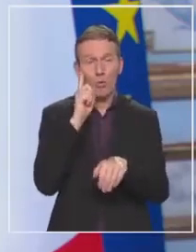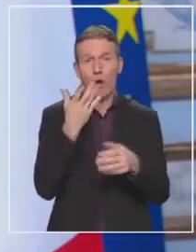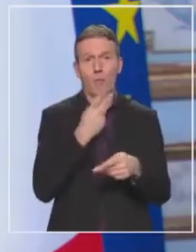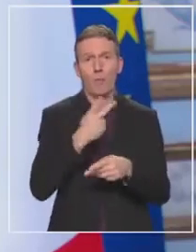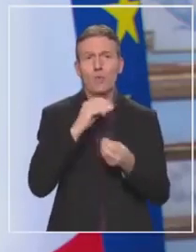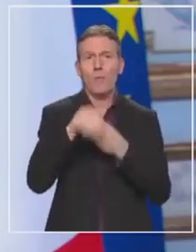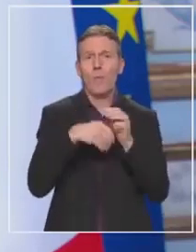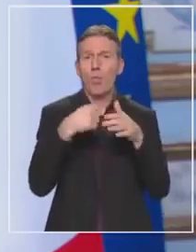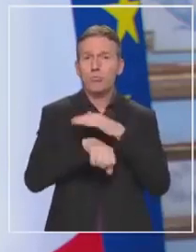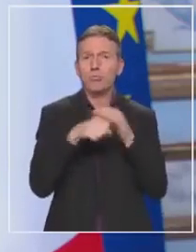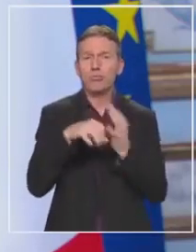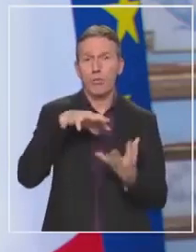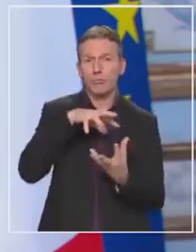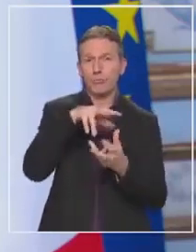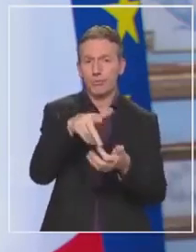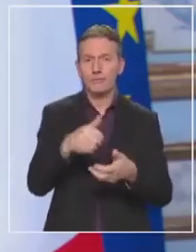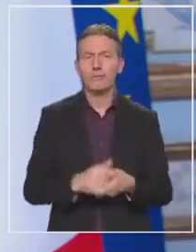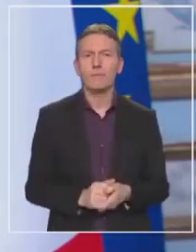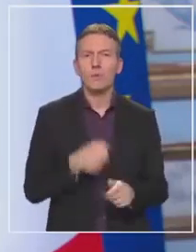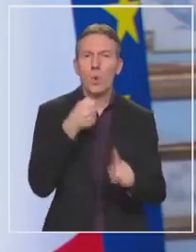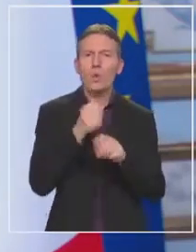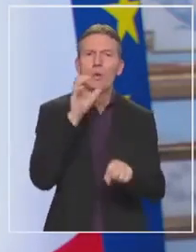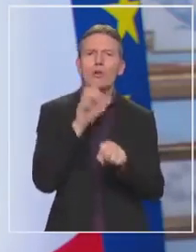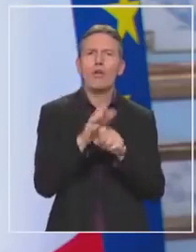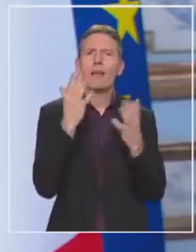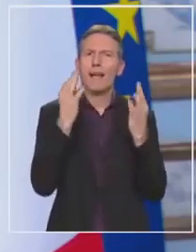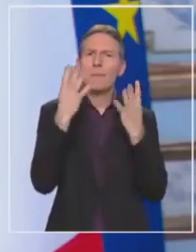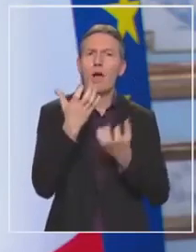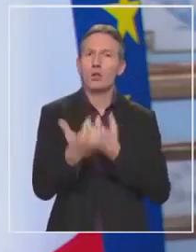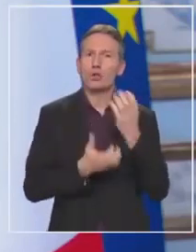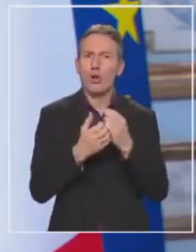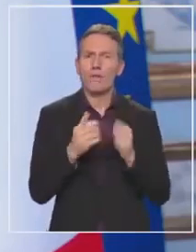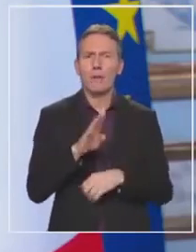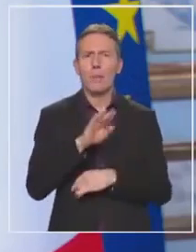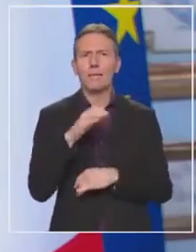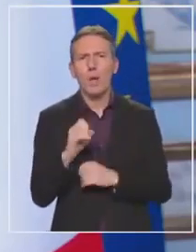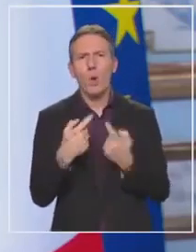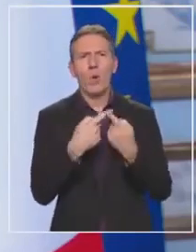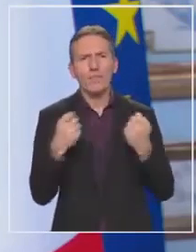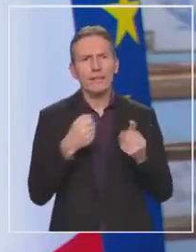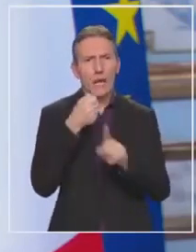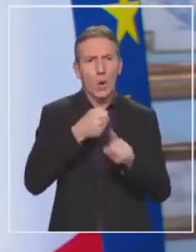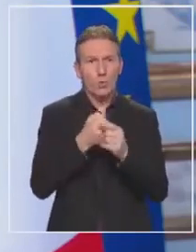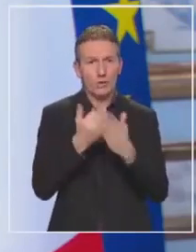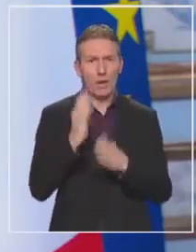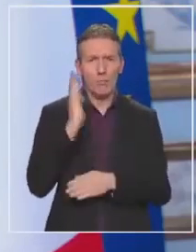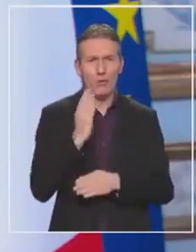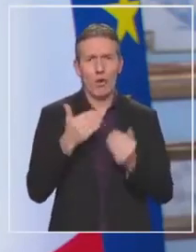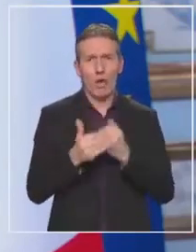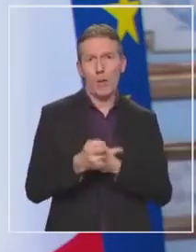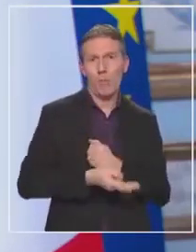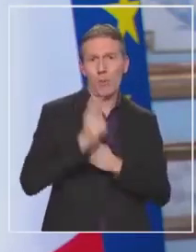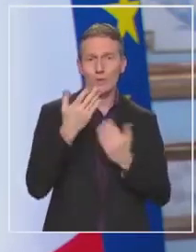mondiale les lutte contre le réchauffement climatique et pour la biodiversité sont plus nécessaires que jamais